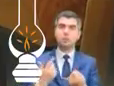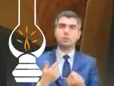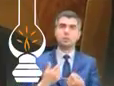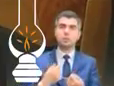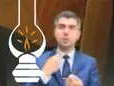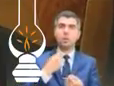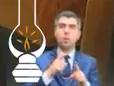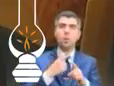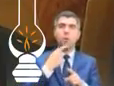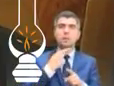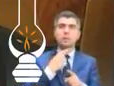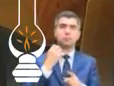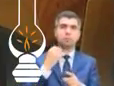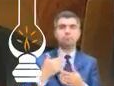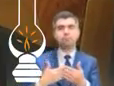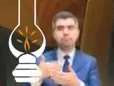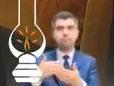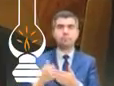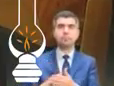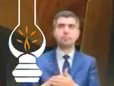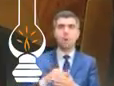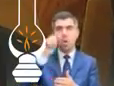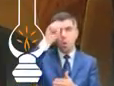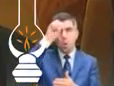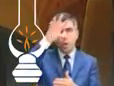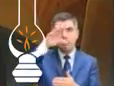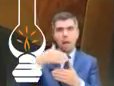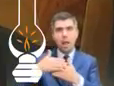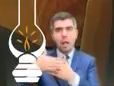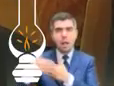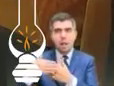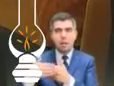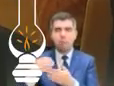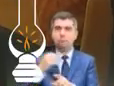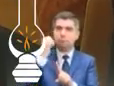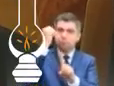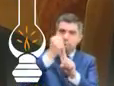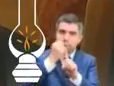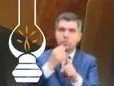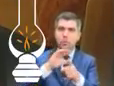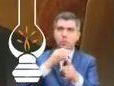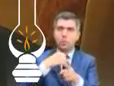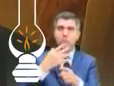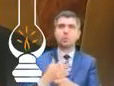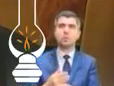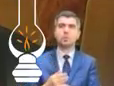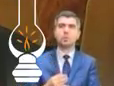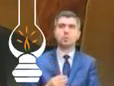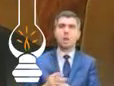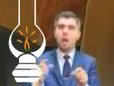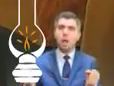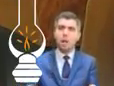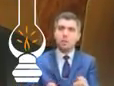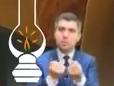زم وفي الإقليم اللي كنمثلو هو إقليم خريبكة، هاد الأشغال جارية في المدن الكبرى خريبكة وادي زم بجهد ديال